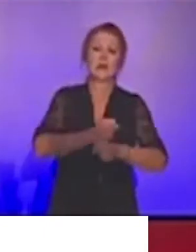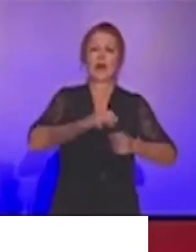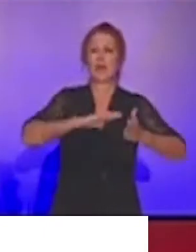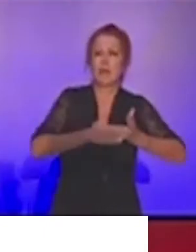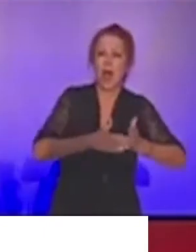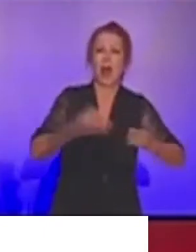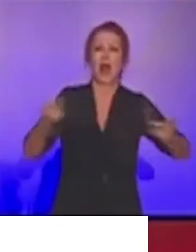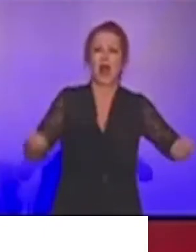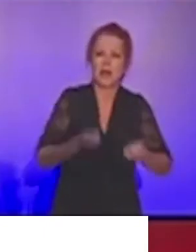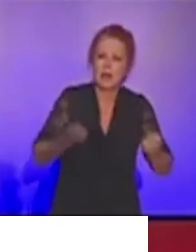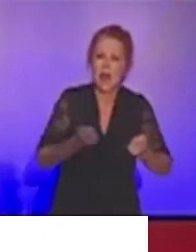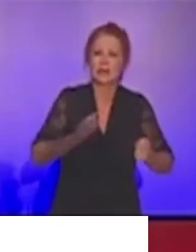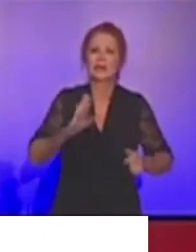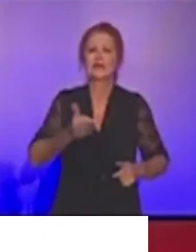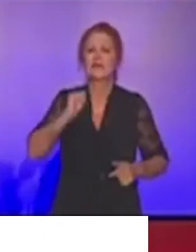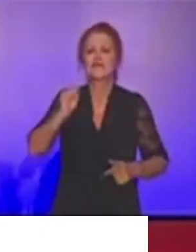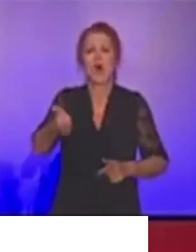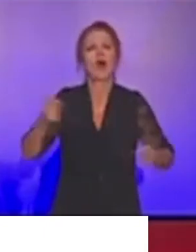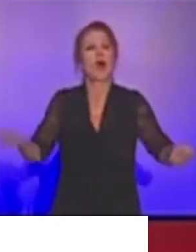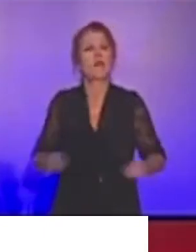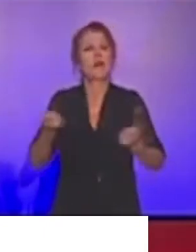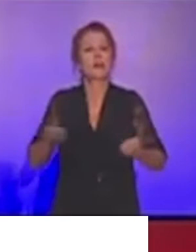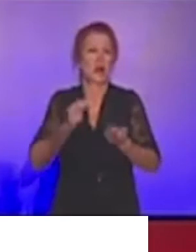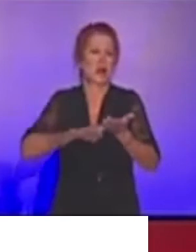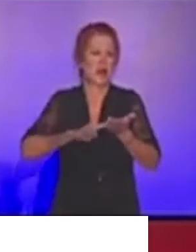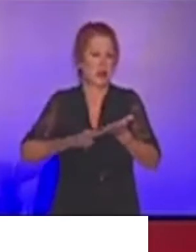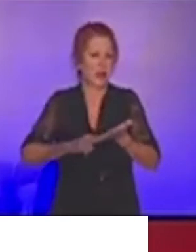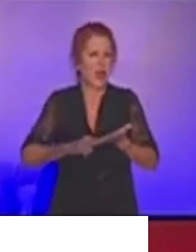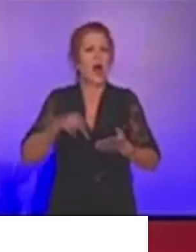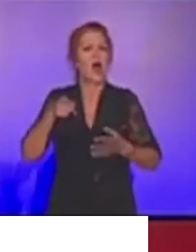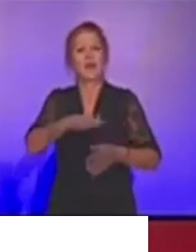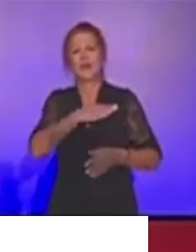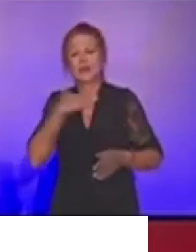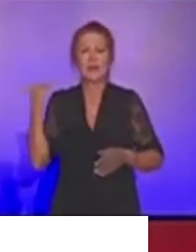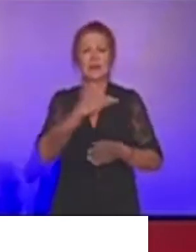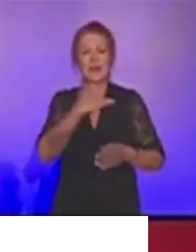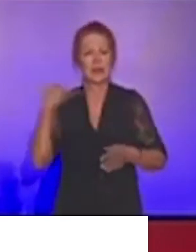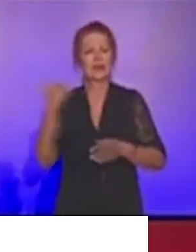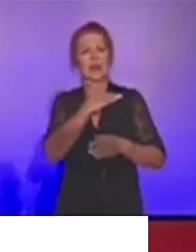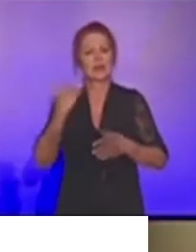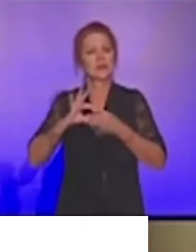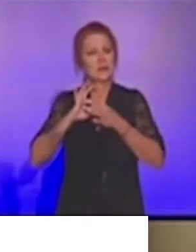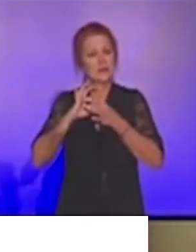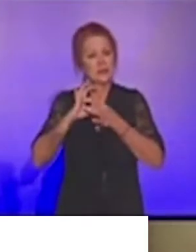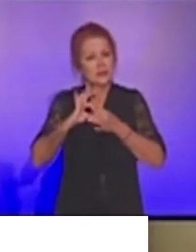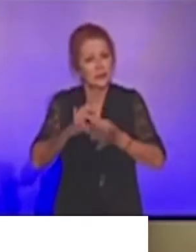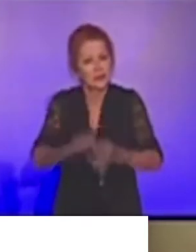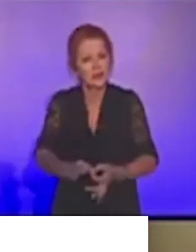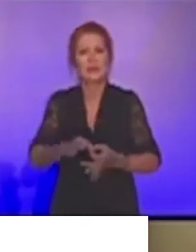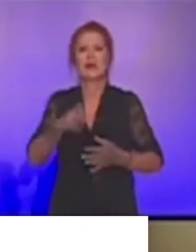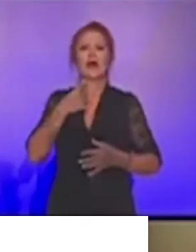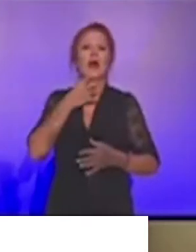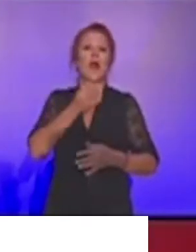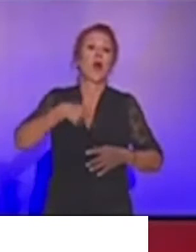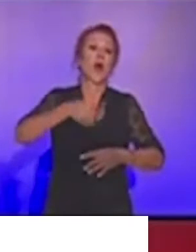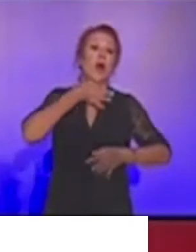των αυτοαπασχολουμένων μικρών επιχειρηματιών θα συνεχιστούν, θα γίνονται πάνω στο βωμό της επανεκκίνησης